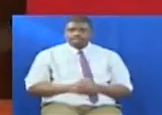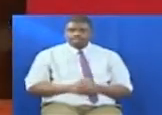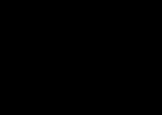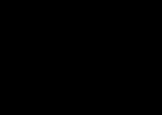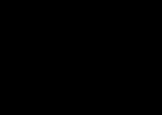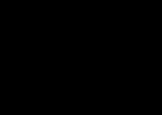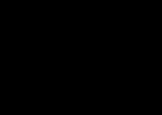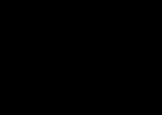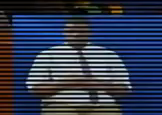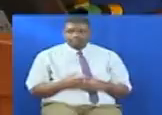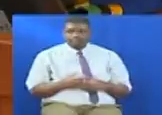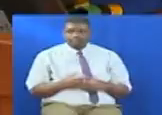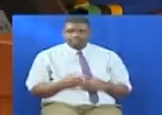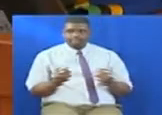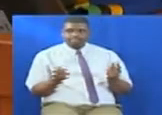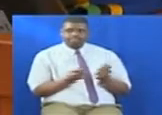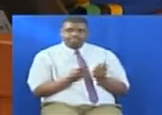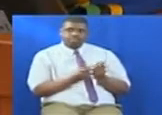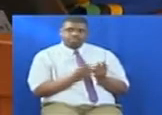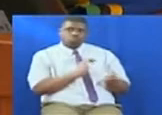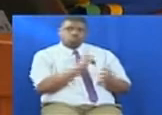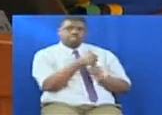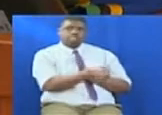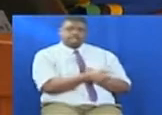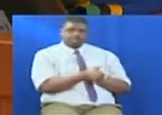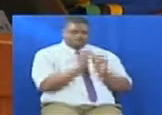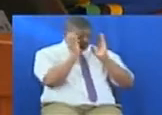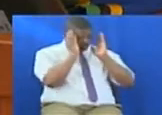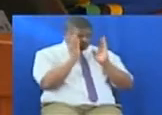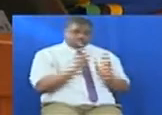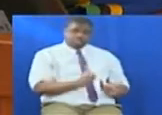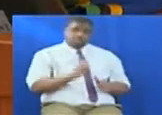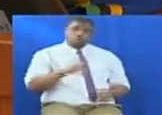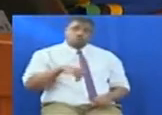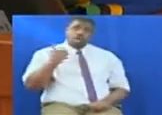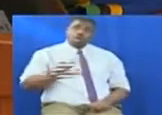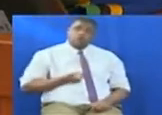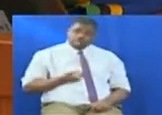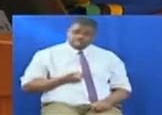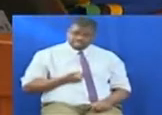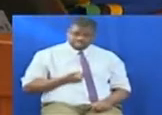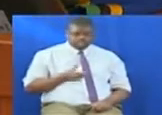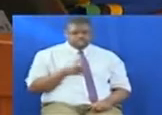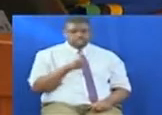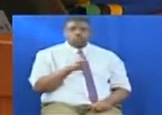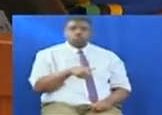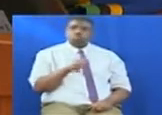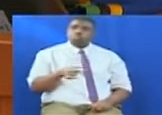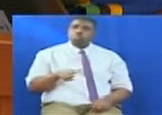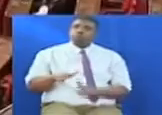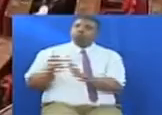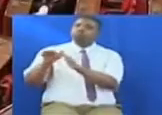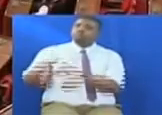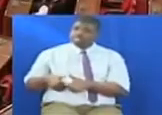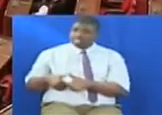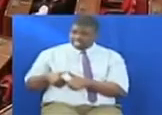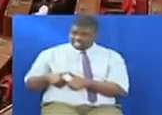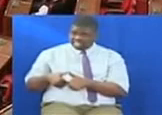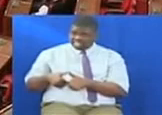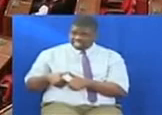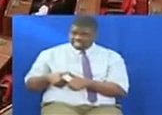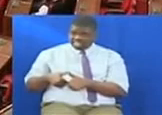Lakini pia kwa niaba ya wenzangu waheshimiwa wabunge, hasa wanawake ndani ya umoja wetu wa wanawake wa